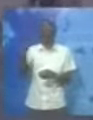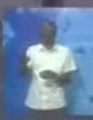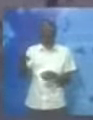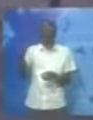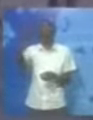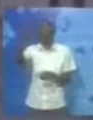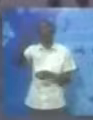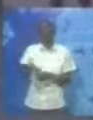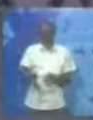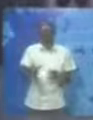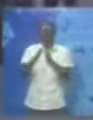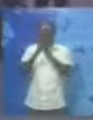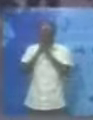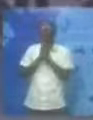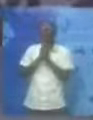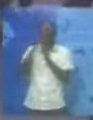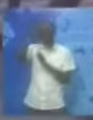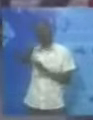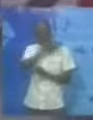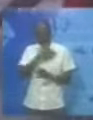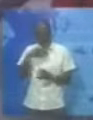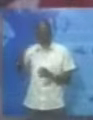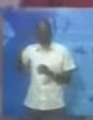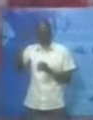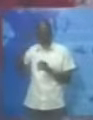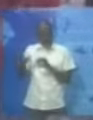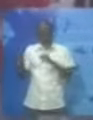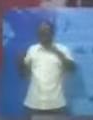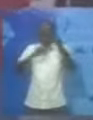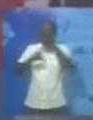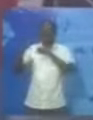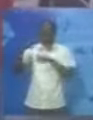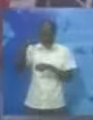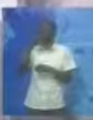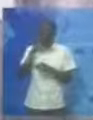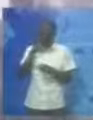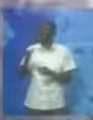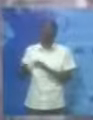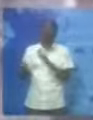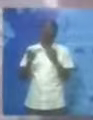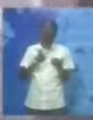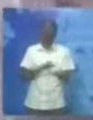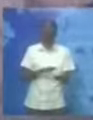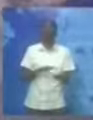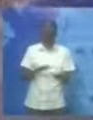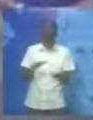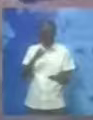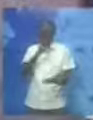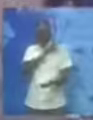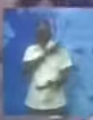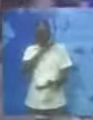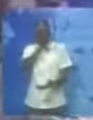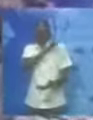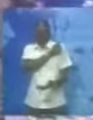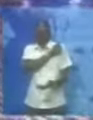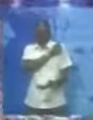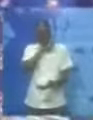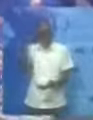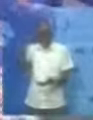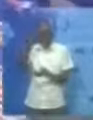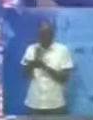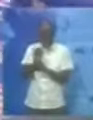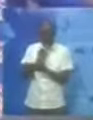recueillir, de prier et de se souvenir des hommes du 7e art qui ne sont plus de ce monde. Mustapha Alassane,